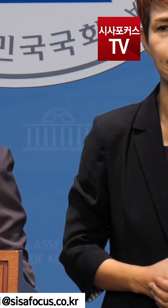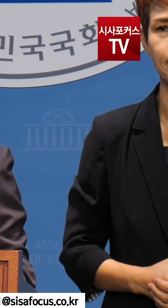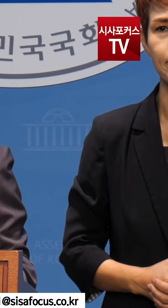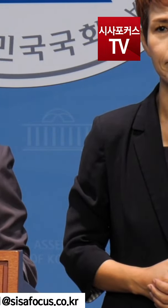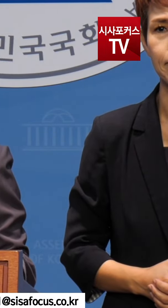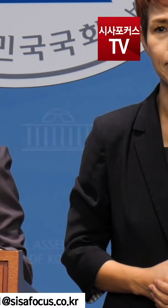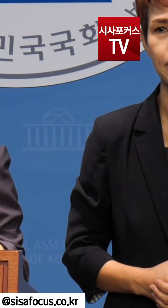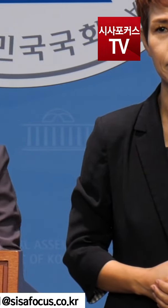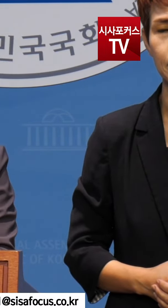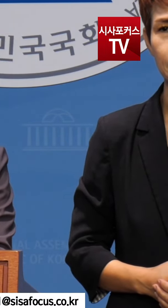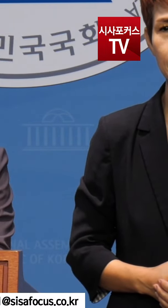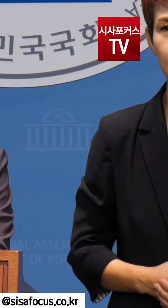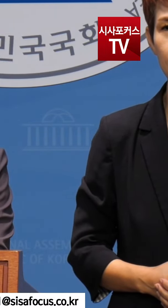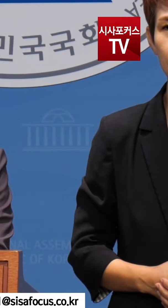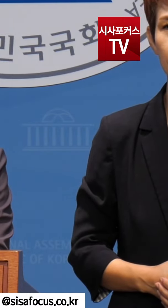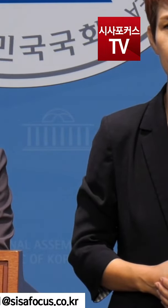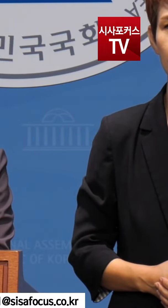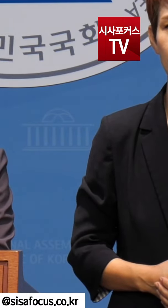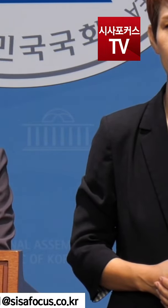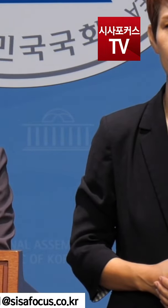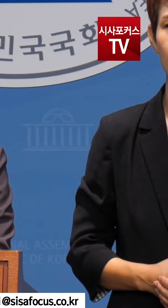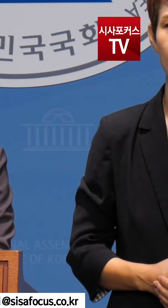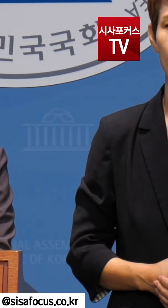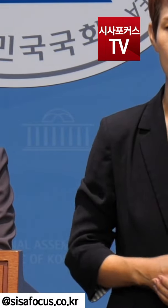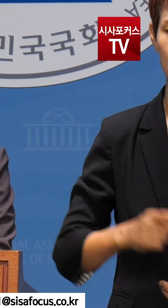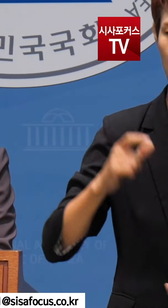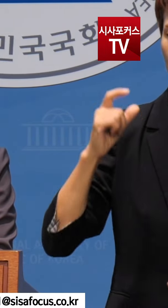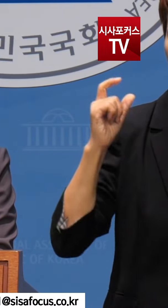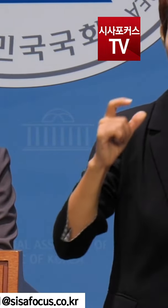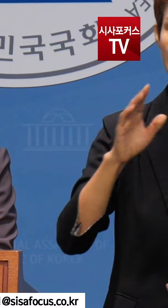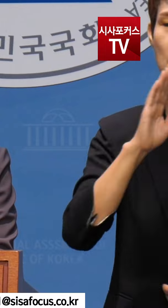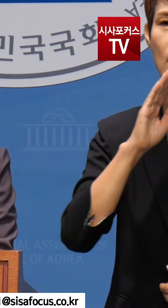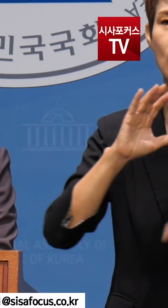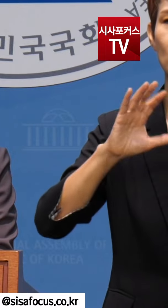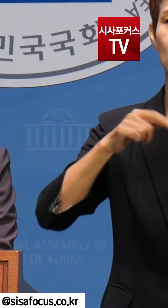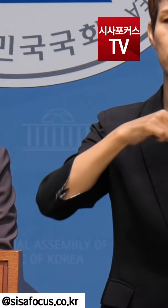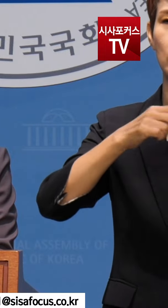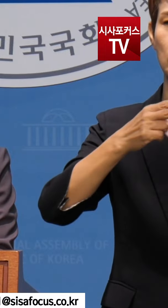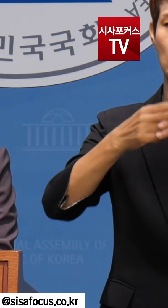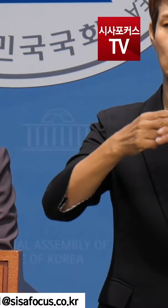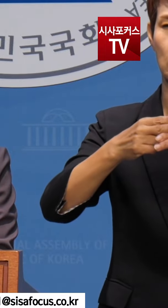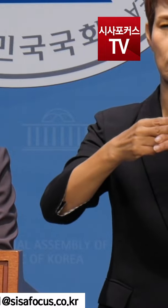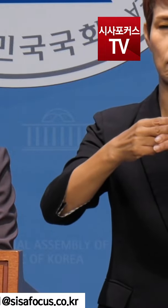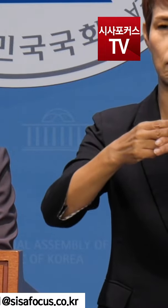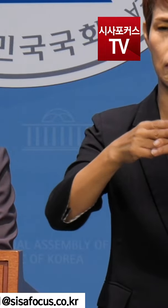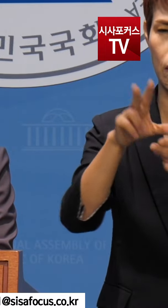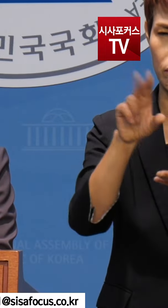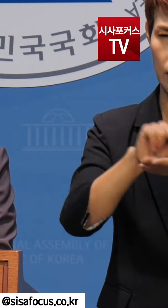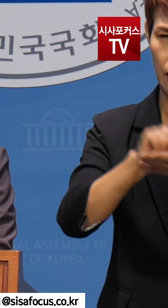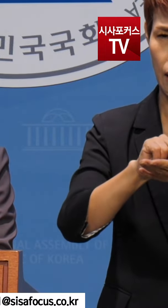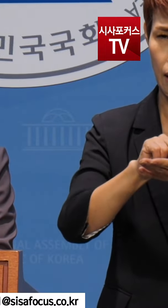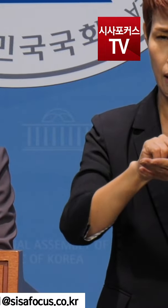있습니다 마치 바벨탑처럼 국정농단 부정부패 탑이 쌓이고